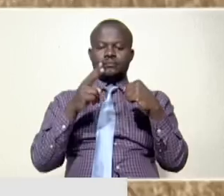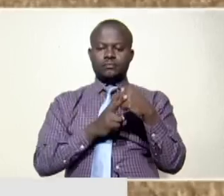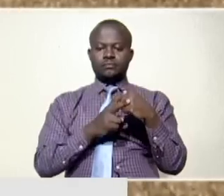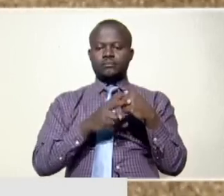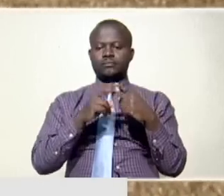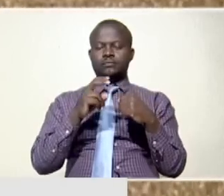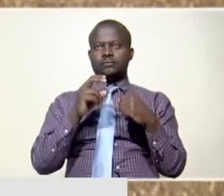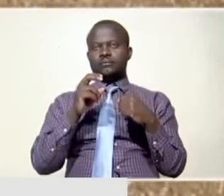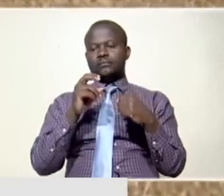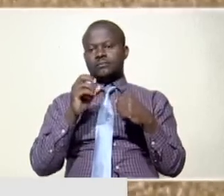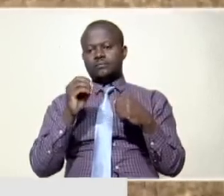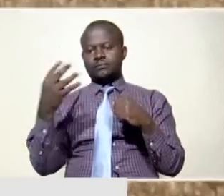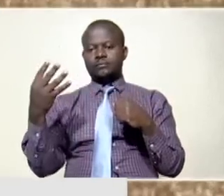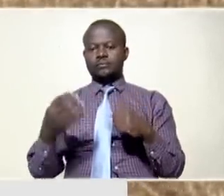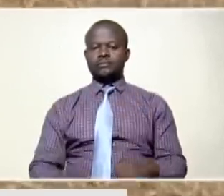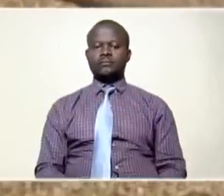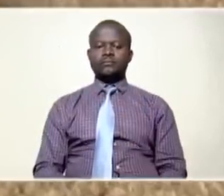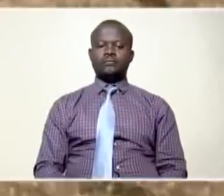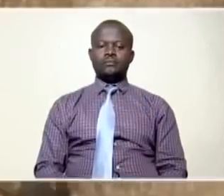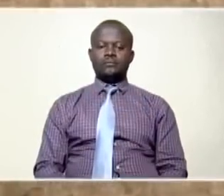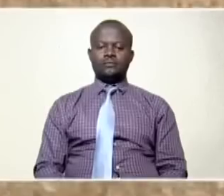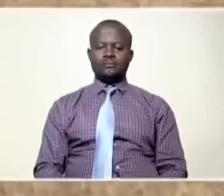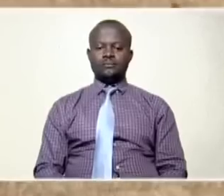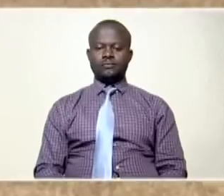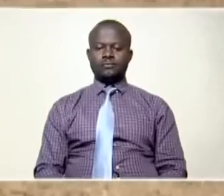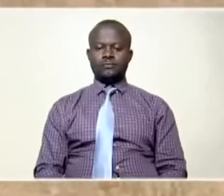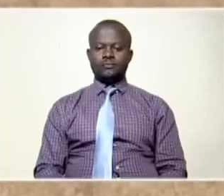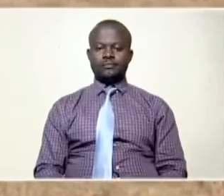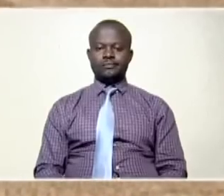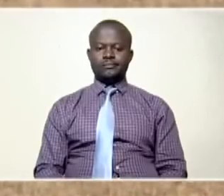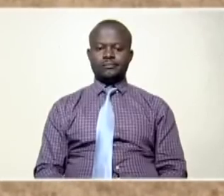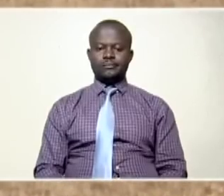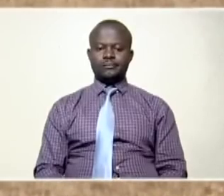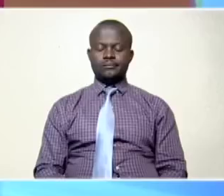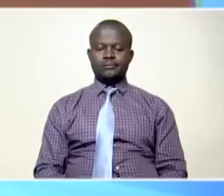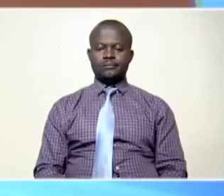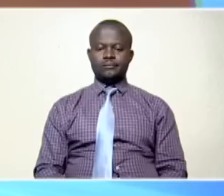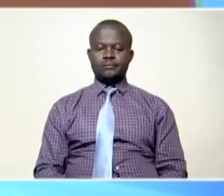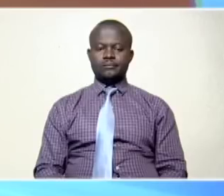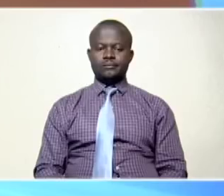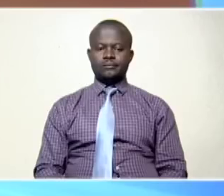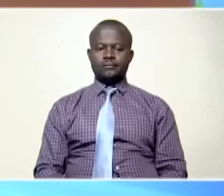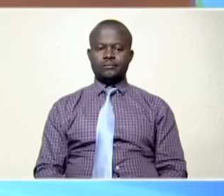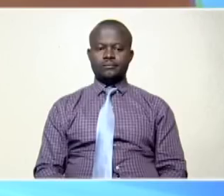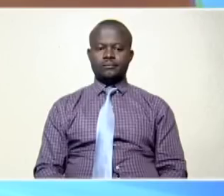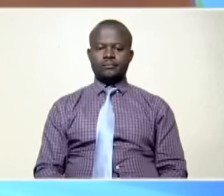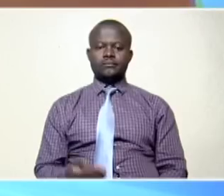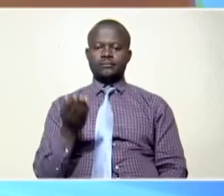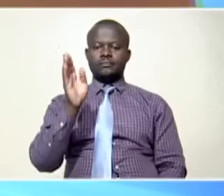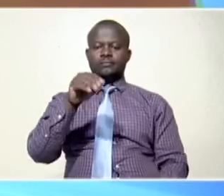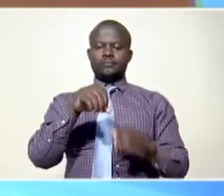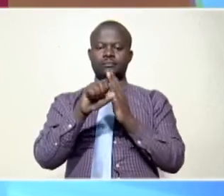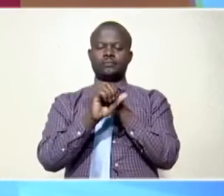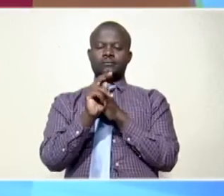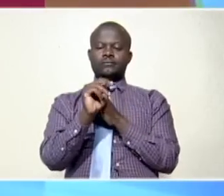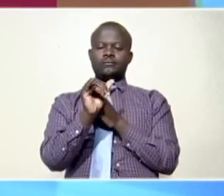77,744. Serafini Uwineza Pamela, Televiziyo Rwanda, mu karere ka Nyagatare. Dusubire mu murenge wa